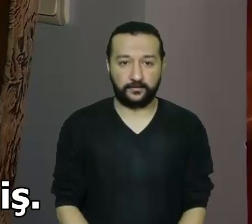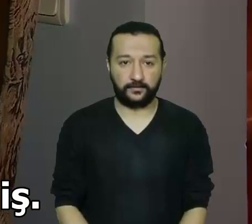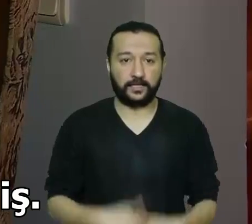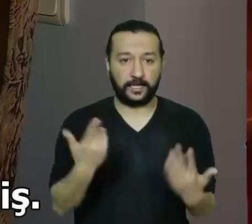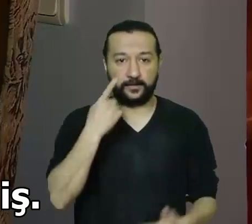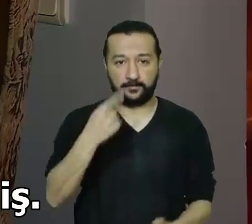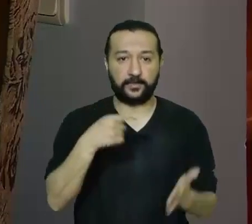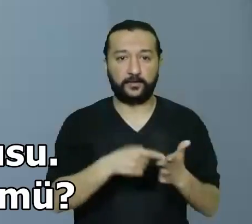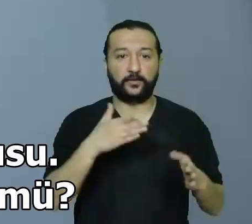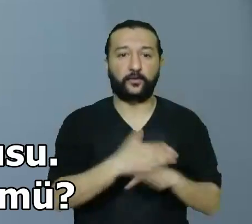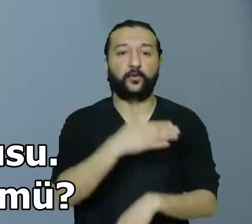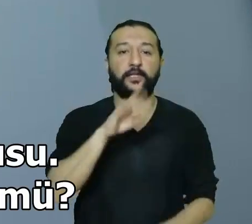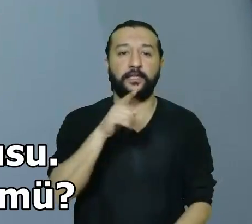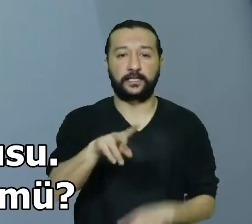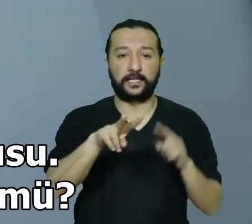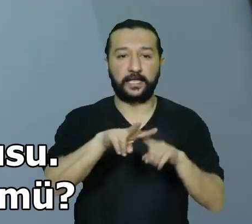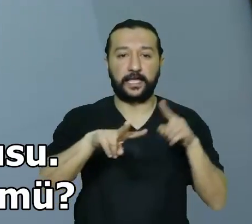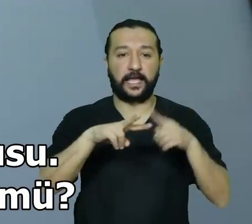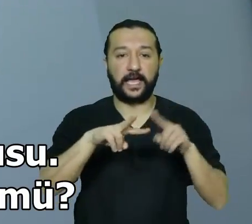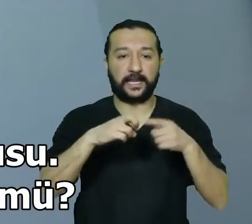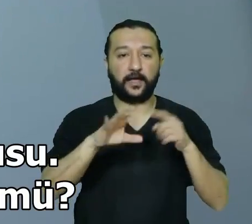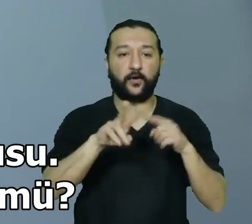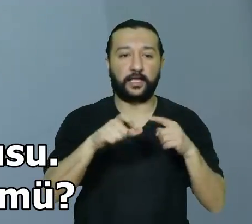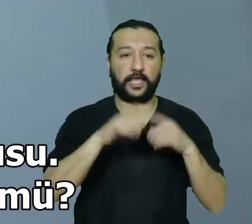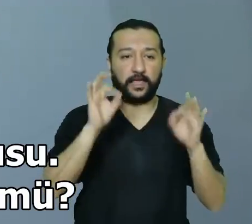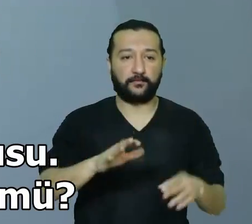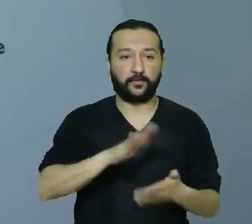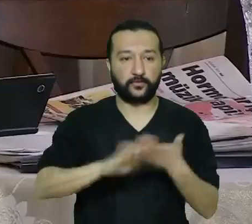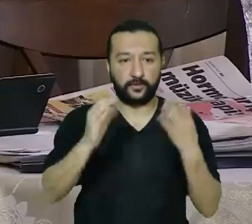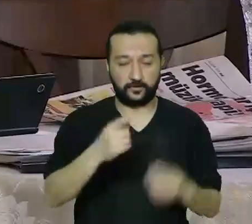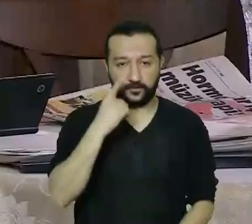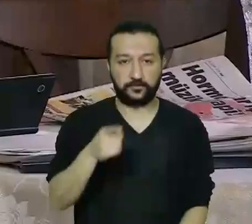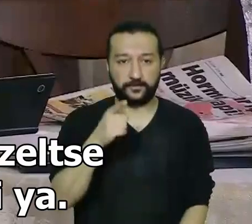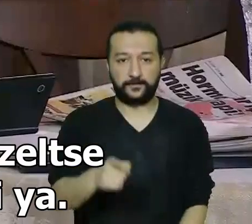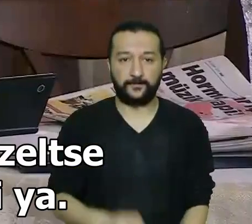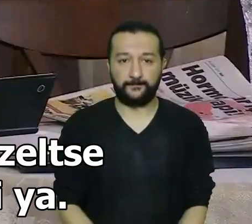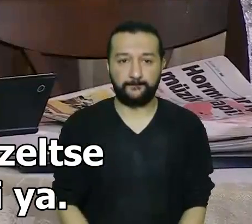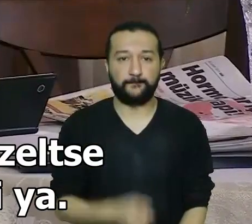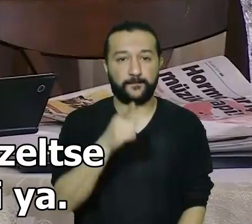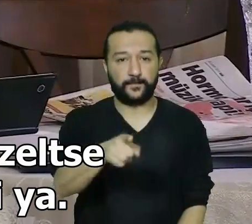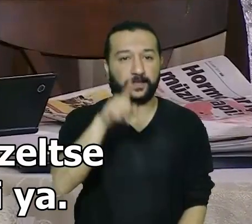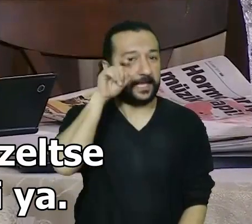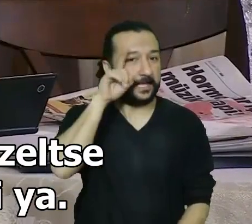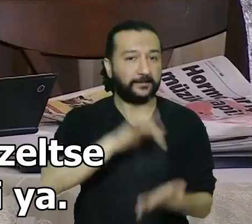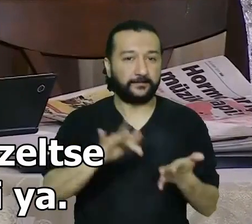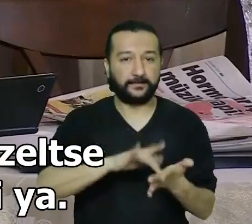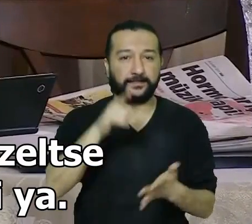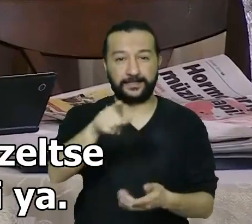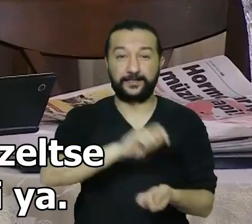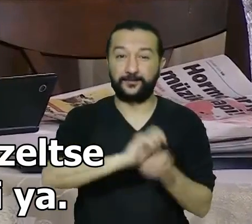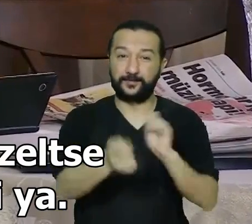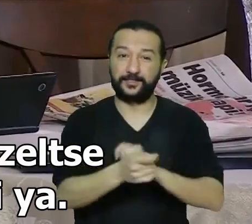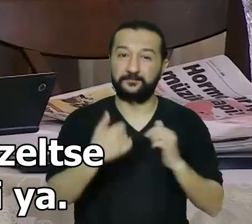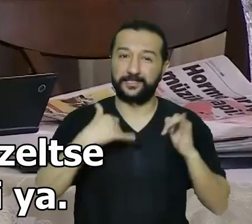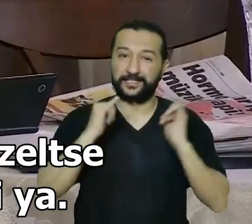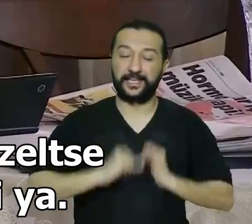Ha işte bak doğru değilmiş. Kara okeymiş doğrusu. Hemen düzeltti bak, gördün mü? Ah. Şu akıllı makine bir de seni düzeltse biz